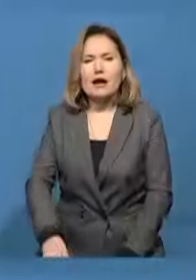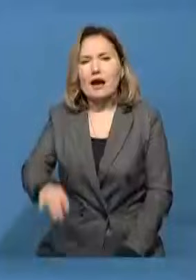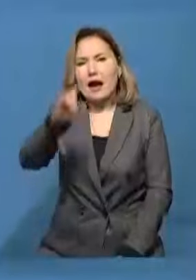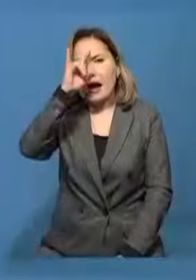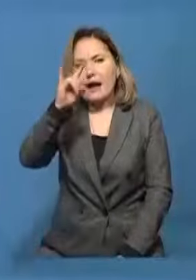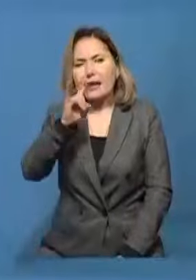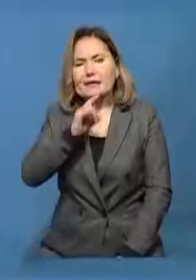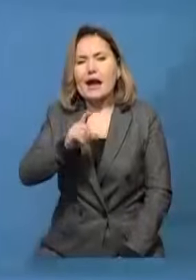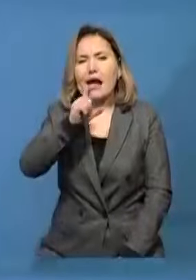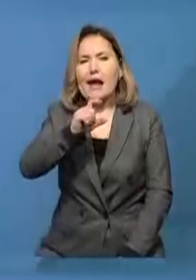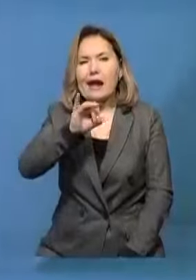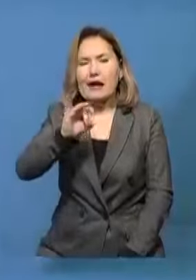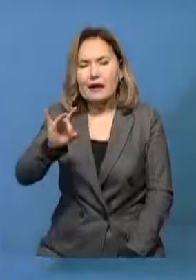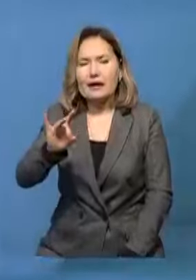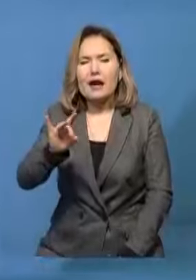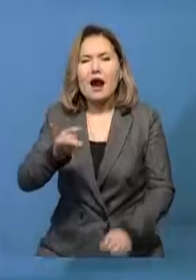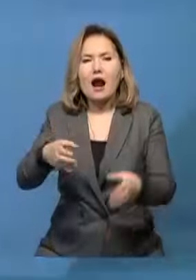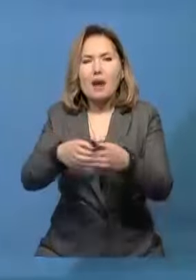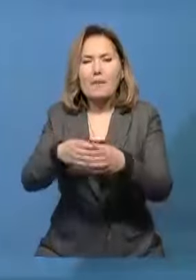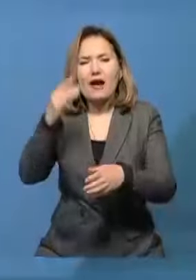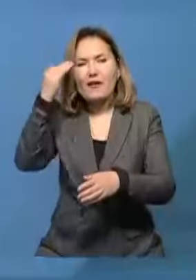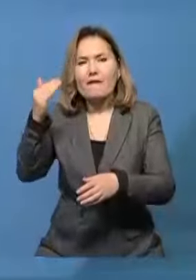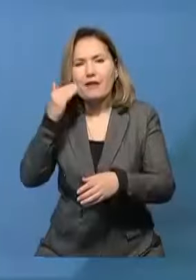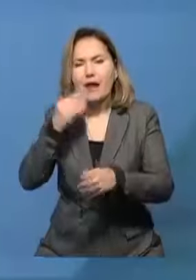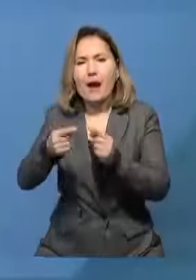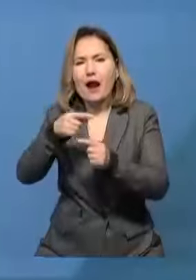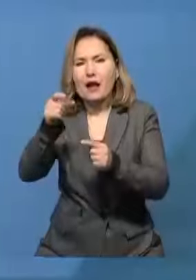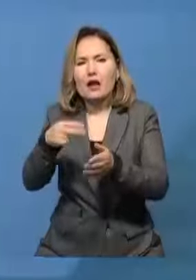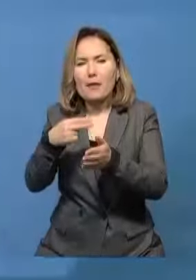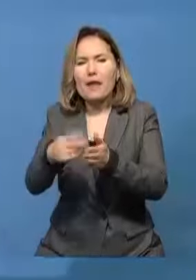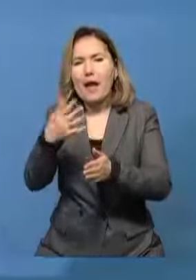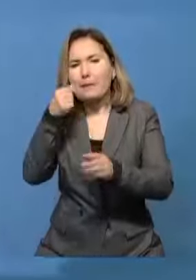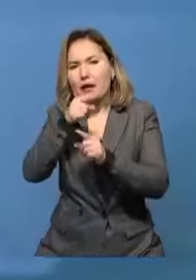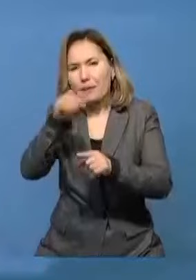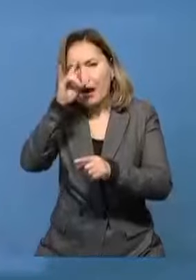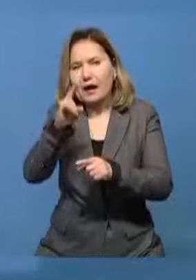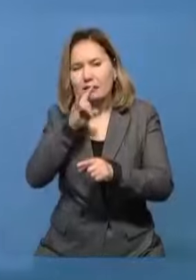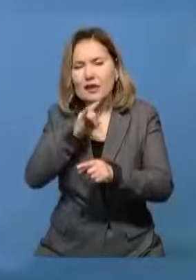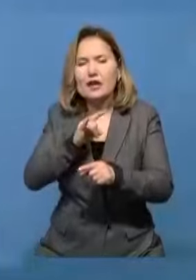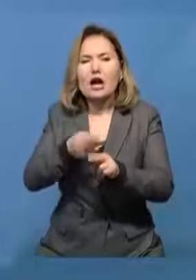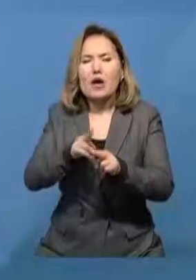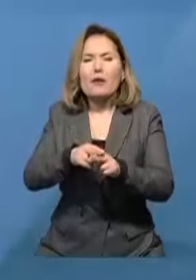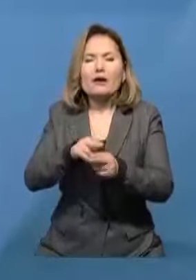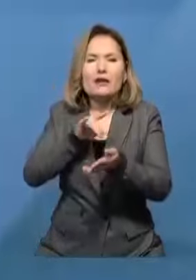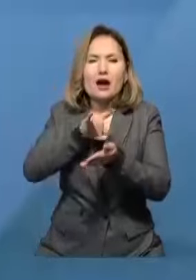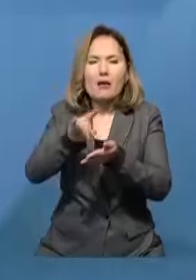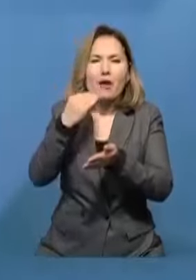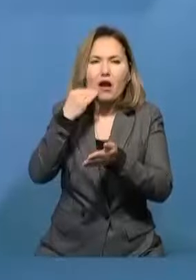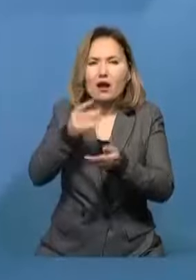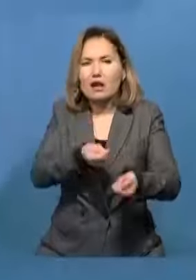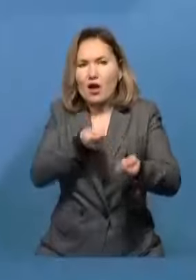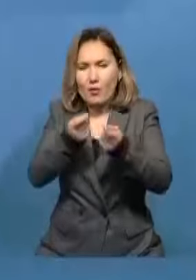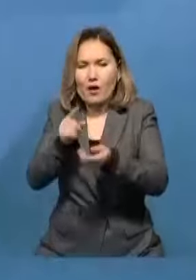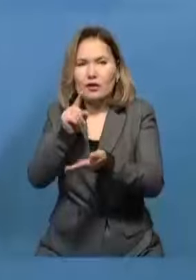Қазақ Эйр компаниясын Вьетнам кәсіпкерлері сатып алды. Енді олар алдағы 5 жылдың ішінде Қазақстанға су жаңа заманауи ұшақтар